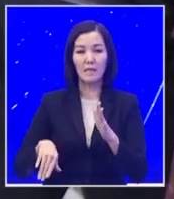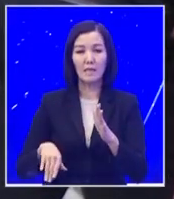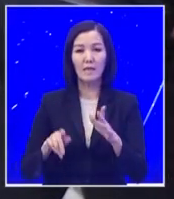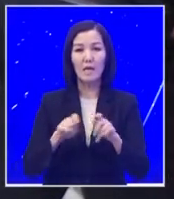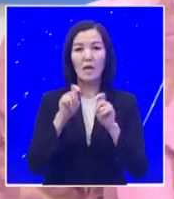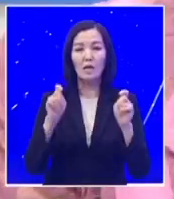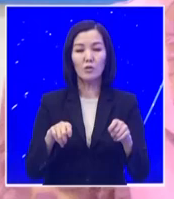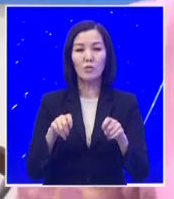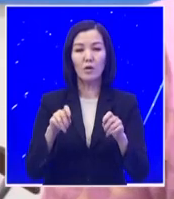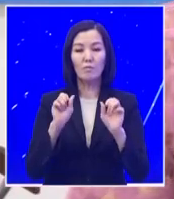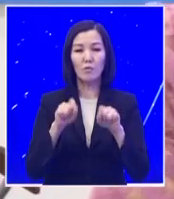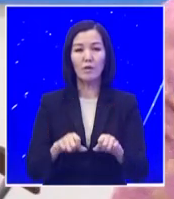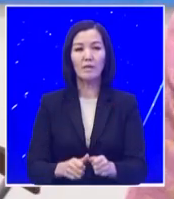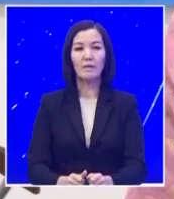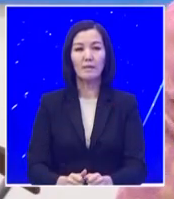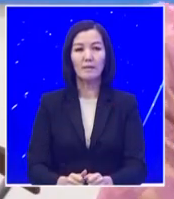ашуға болады.